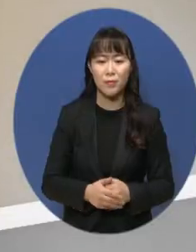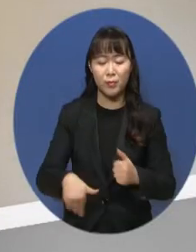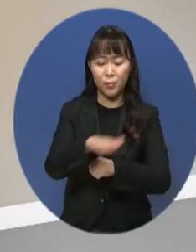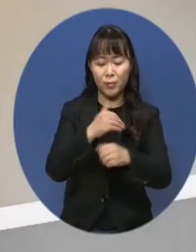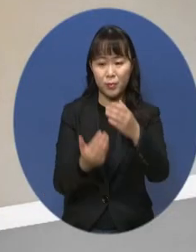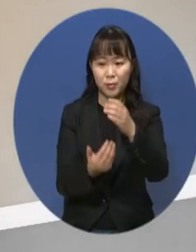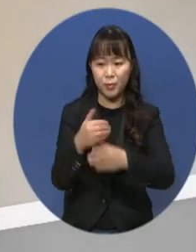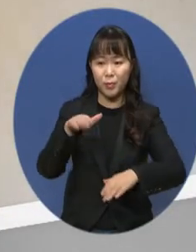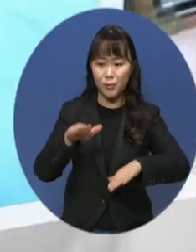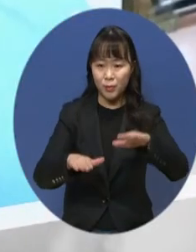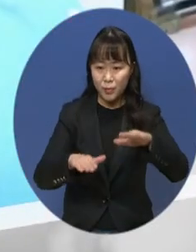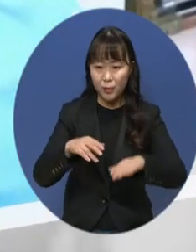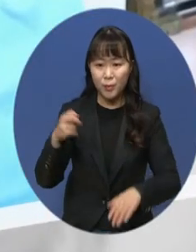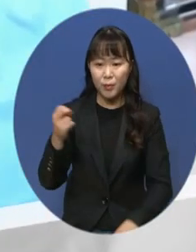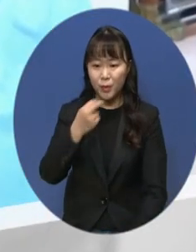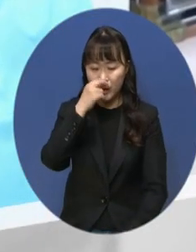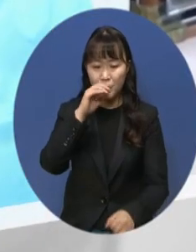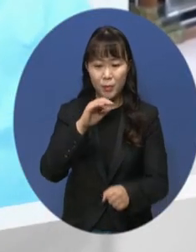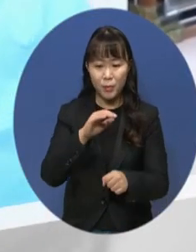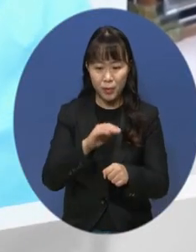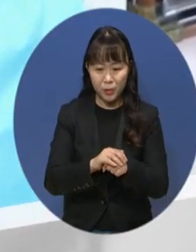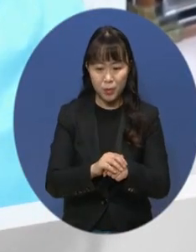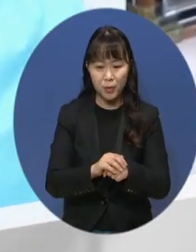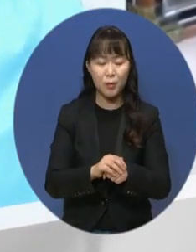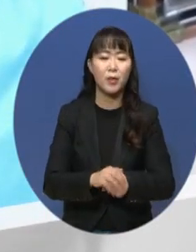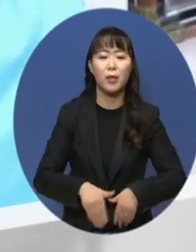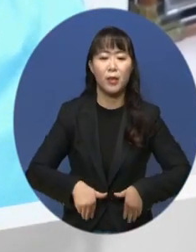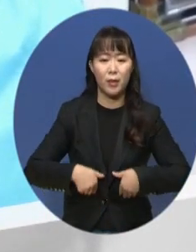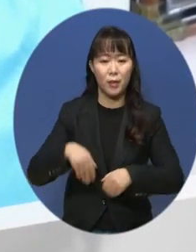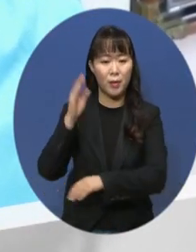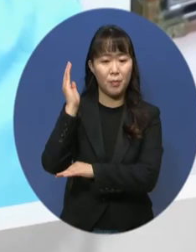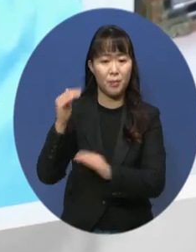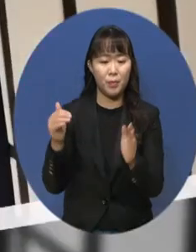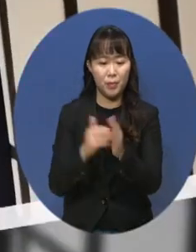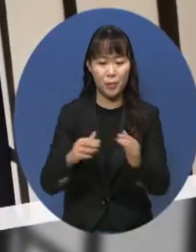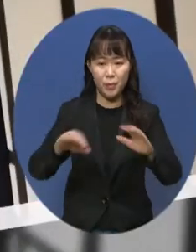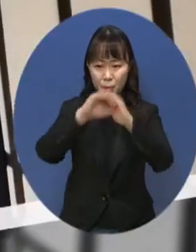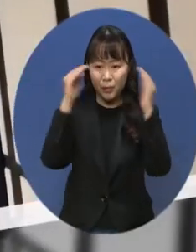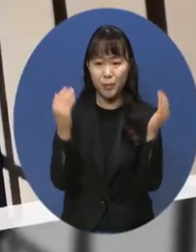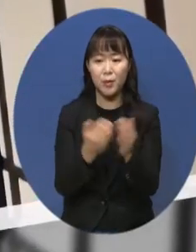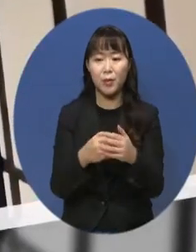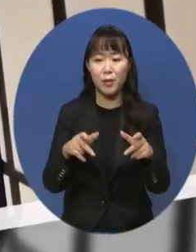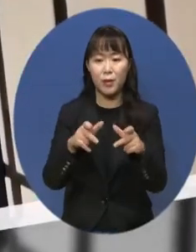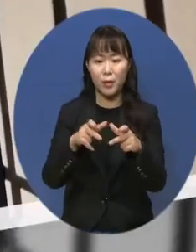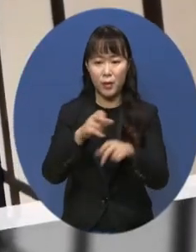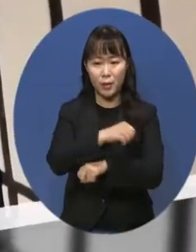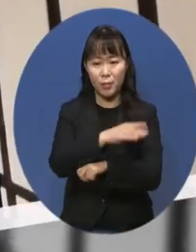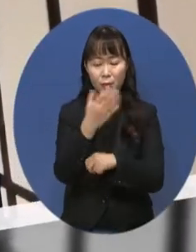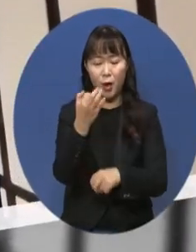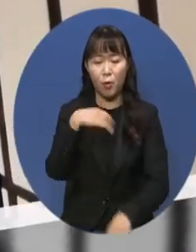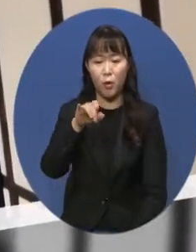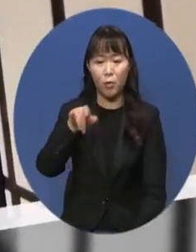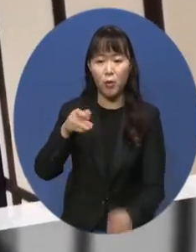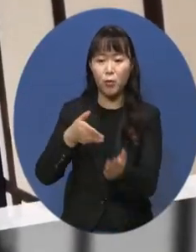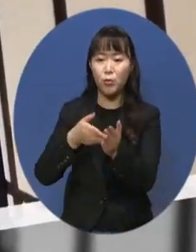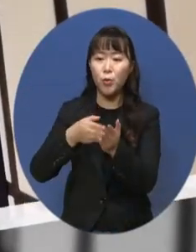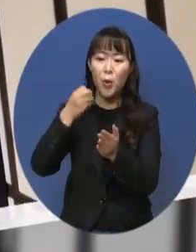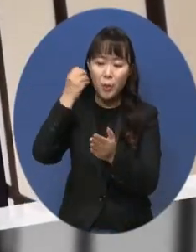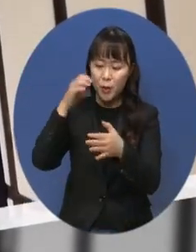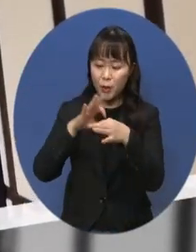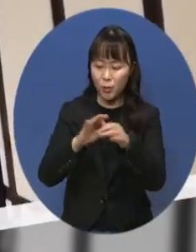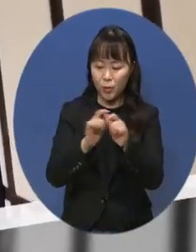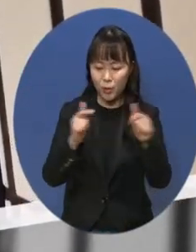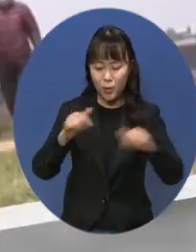우리 주변에서 일어나는 불공정한 사례부터 억울한 사연, 따뜻한 미담까지 장애인신문과